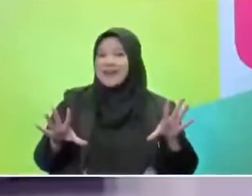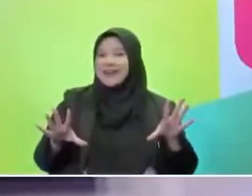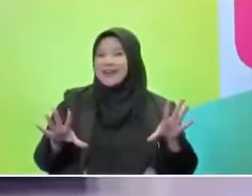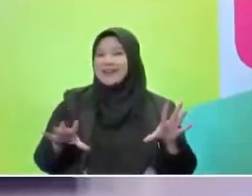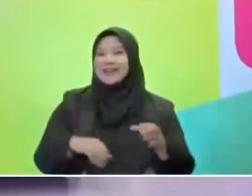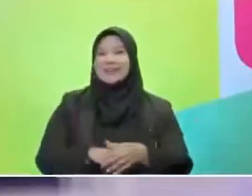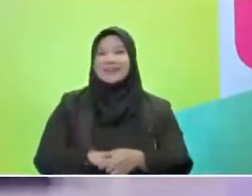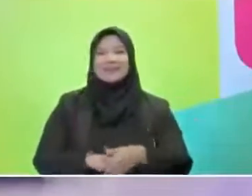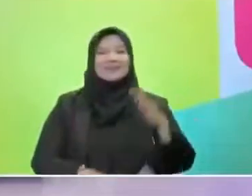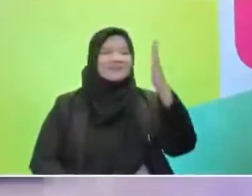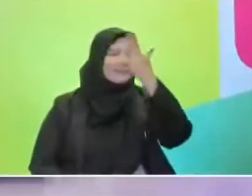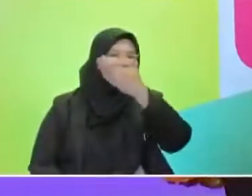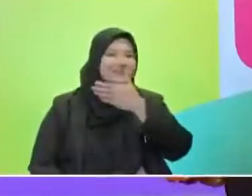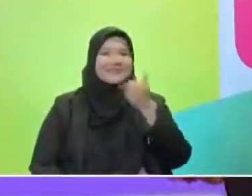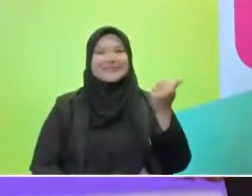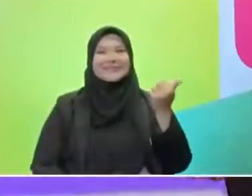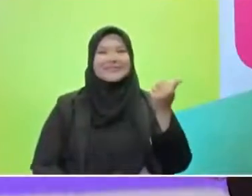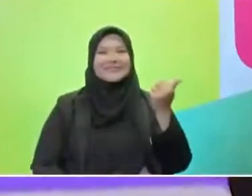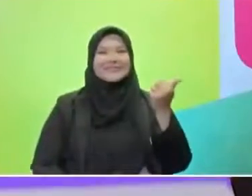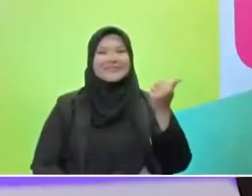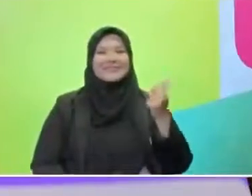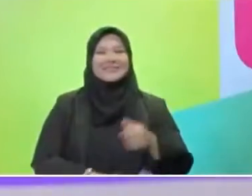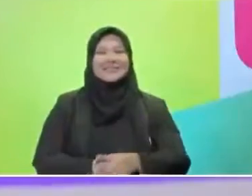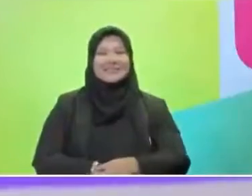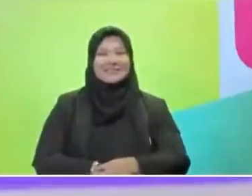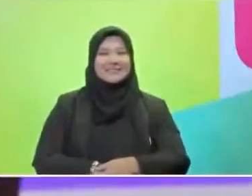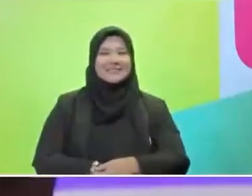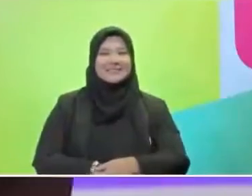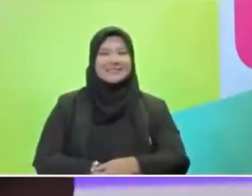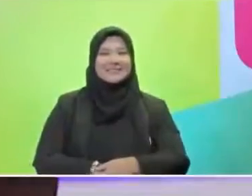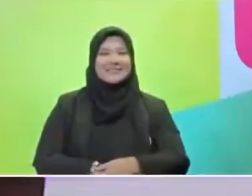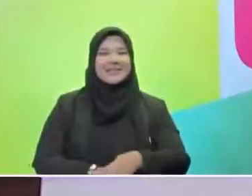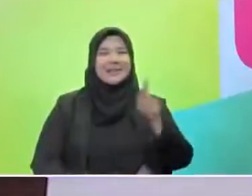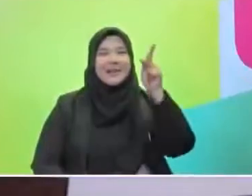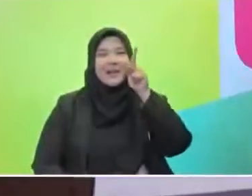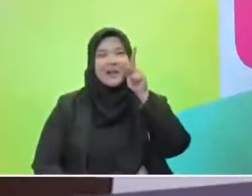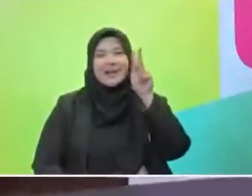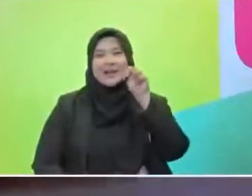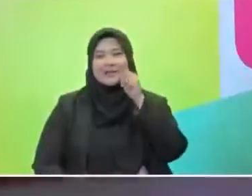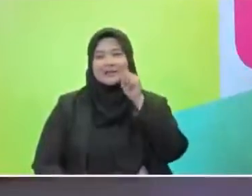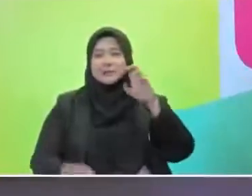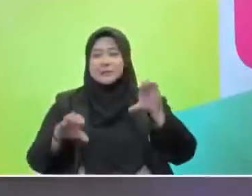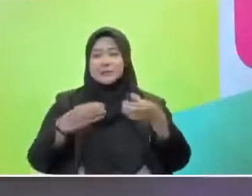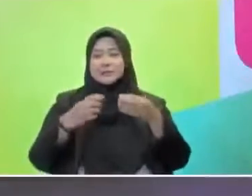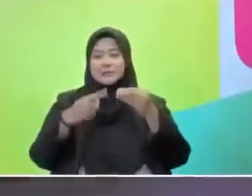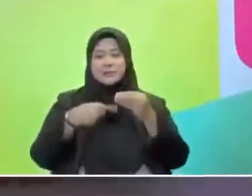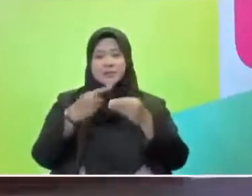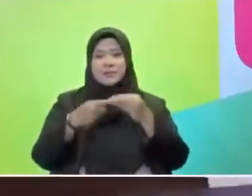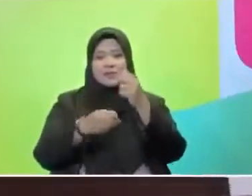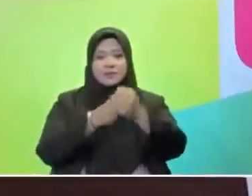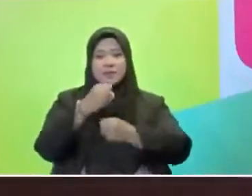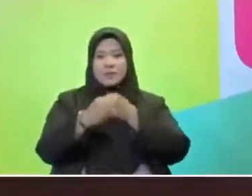gambar-gambar berkaitan dengan perayaan yang saya pilih tadi cikgu. Perayaan apa? Perayaan Tahun Baru Cina. Okey, cikgu